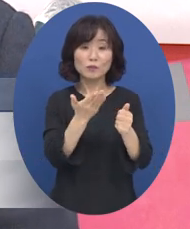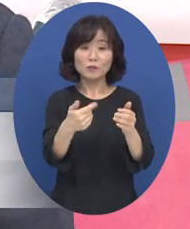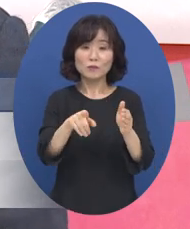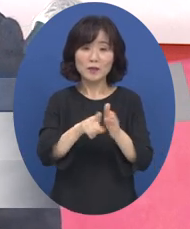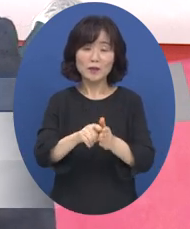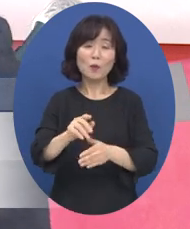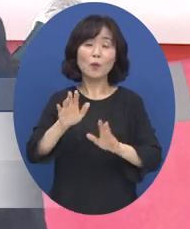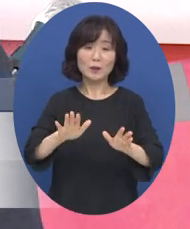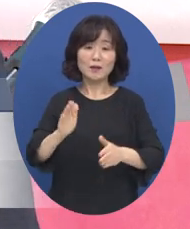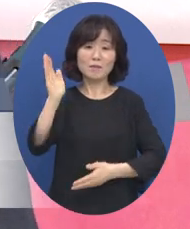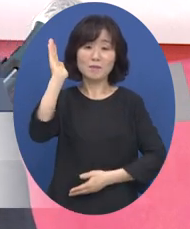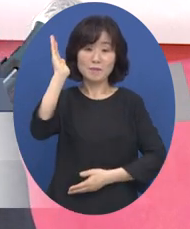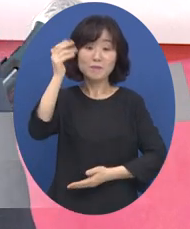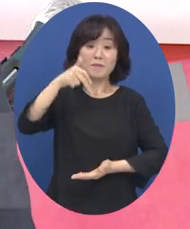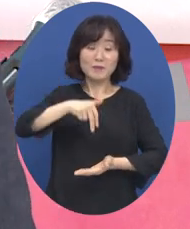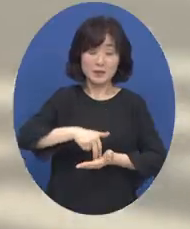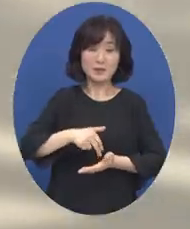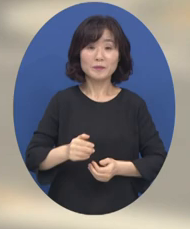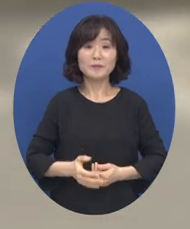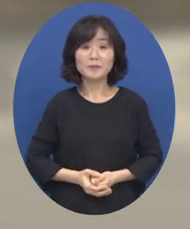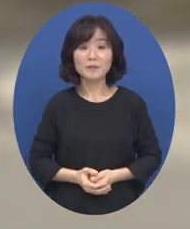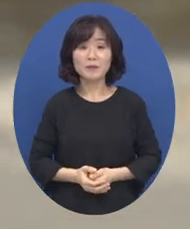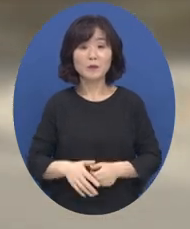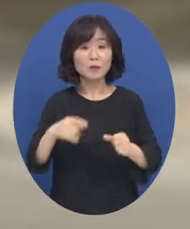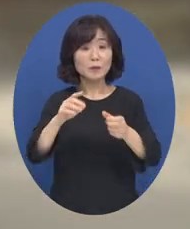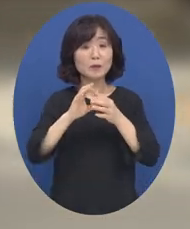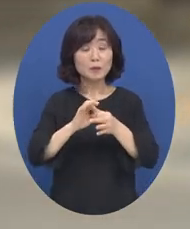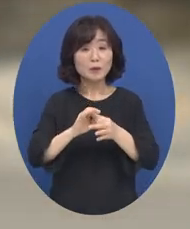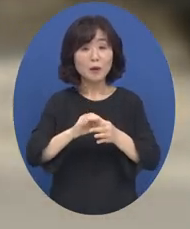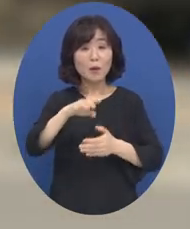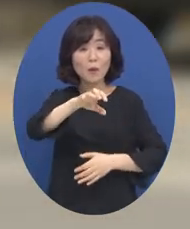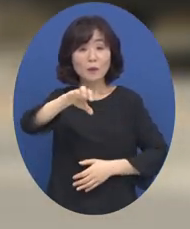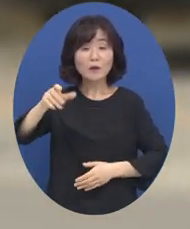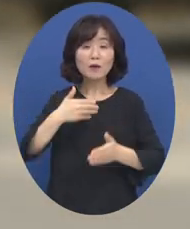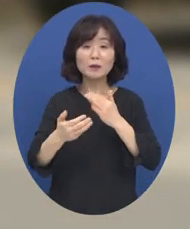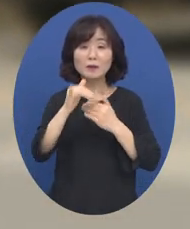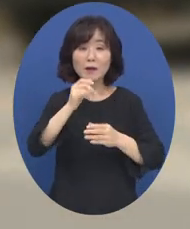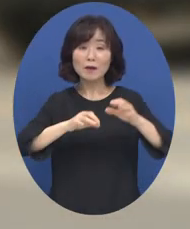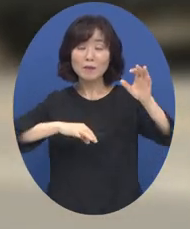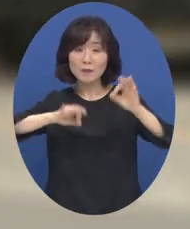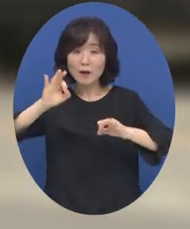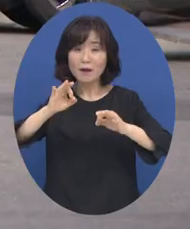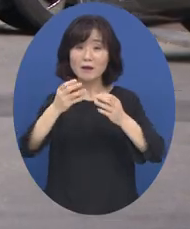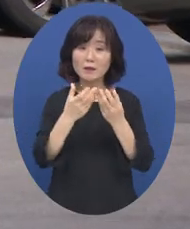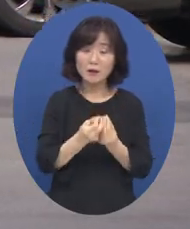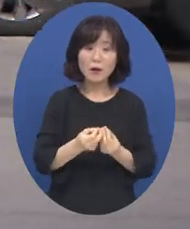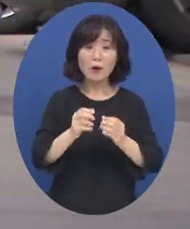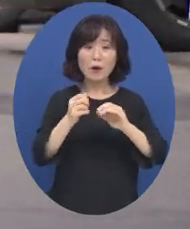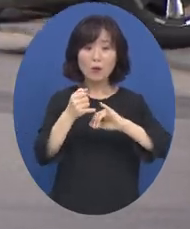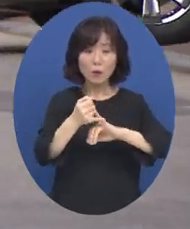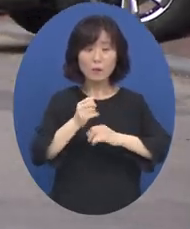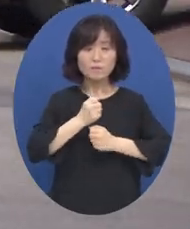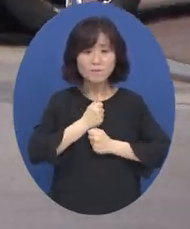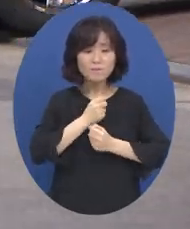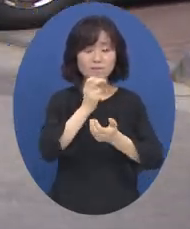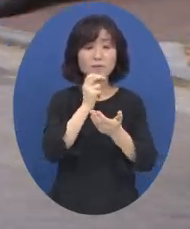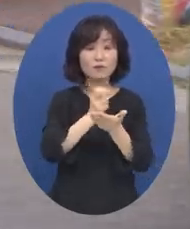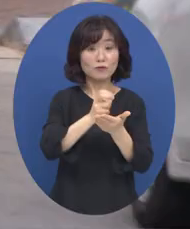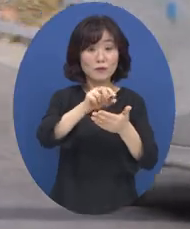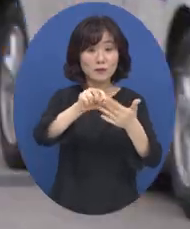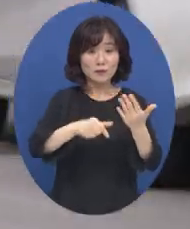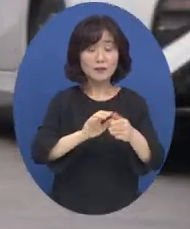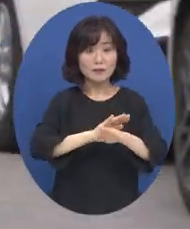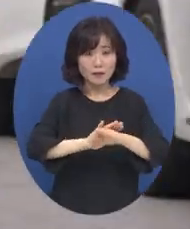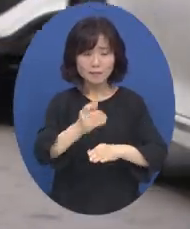위해서 오늘 강해 나섰습니다 교육을 통해 현장에서 겪을 수 있는 사고 사례와 꼭 지켜야하는 안전수칙 등을